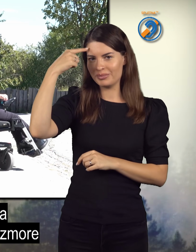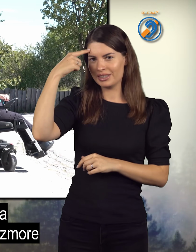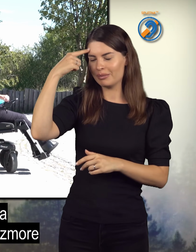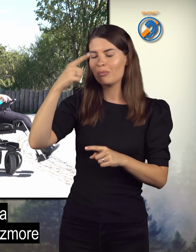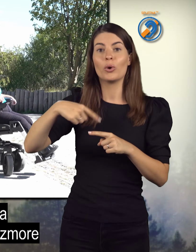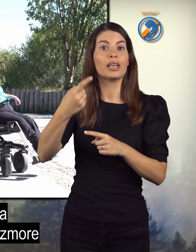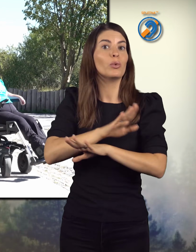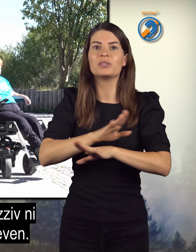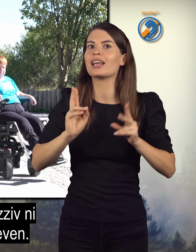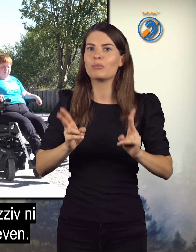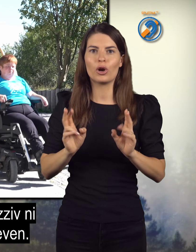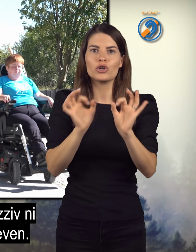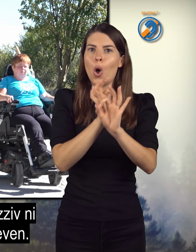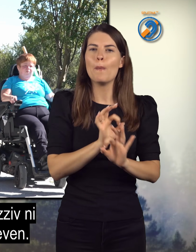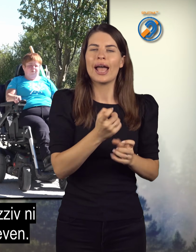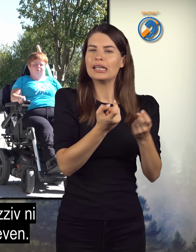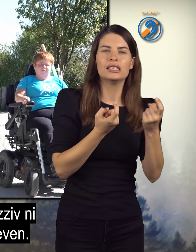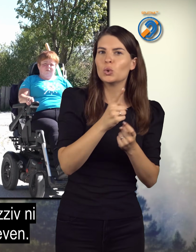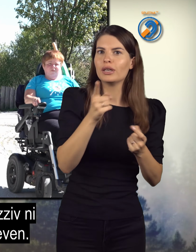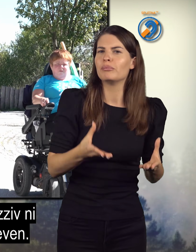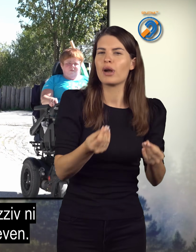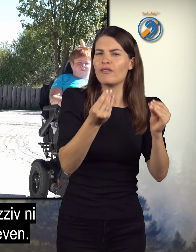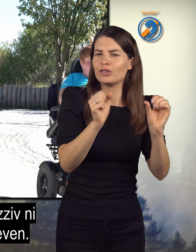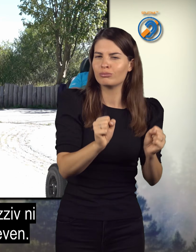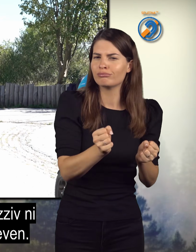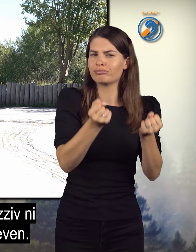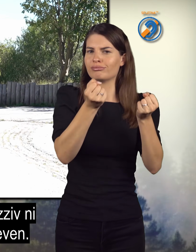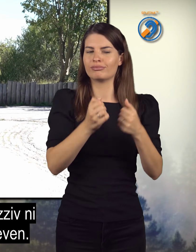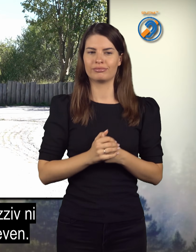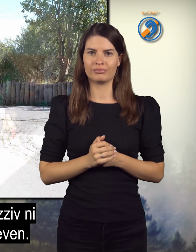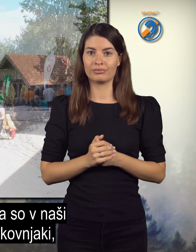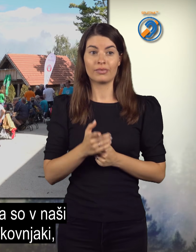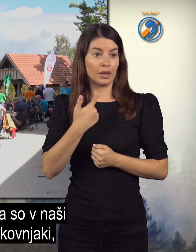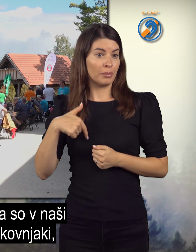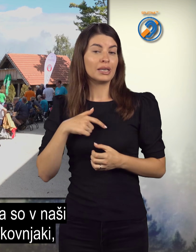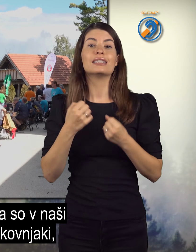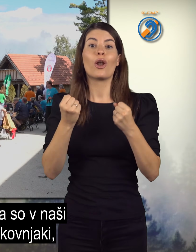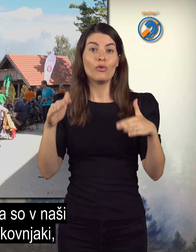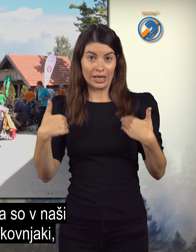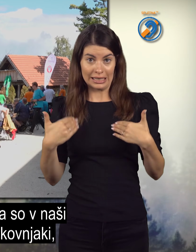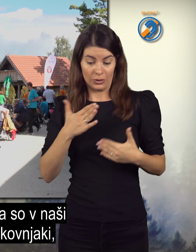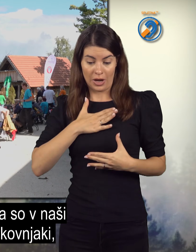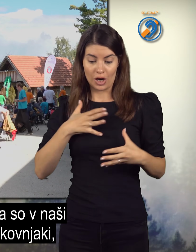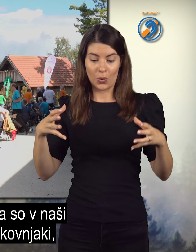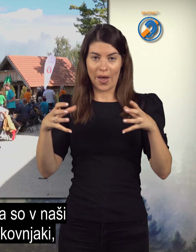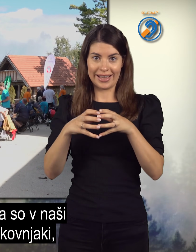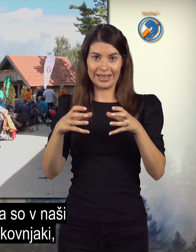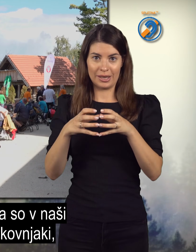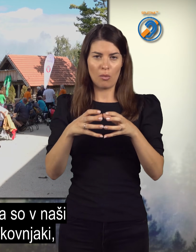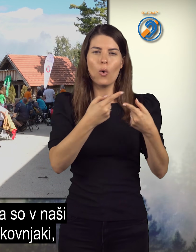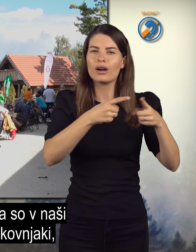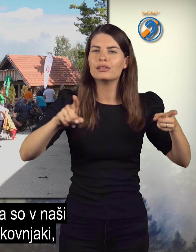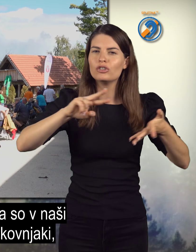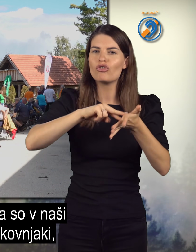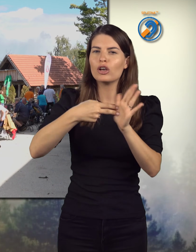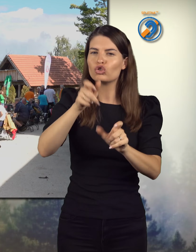da se pol vse zmore, da noben izziv ni preveč zahteven. Zelo smo veseli, da so v naši ekipi